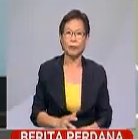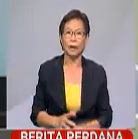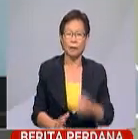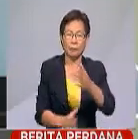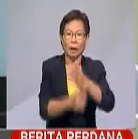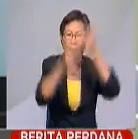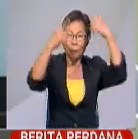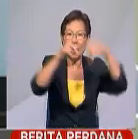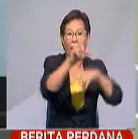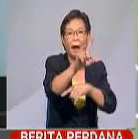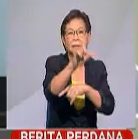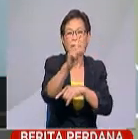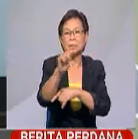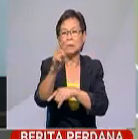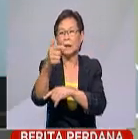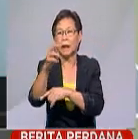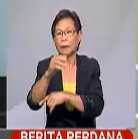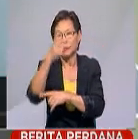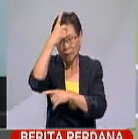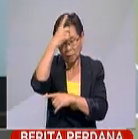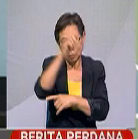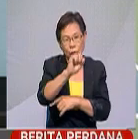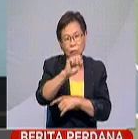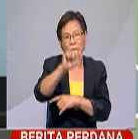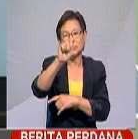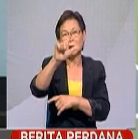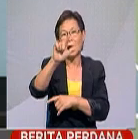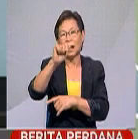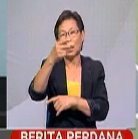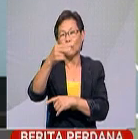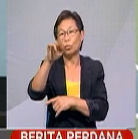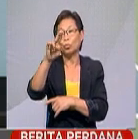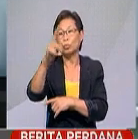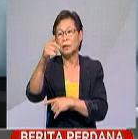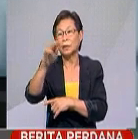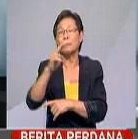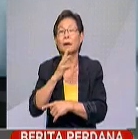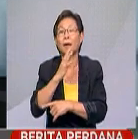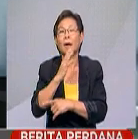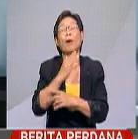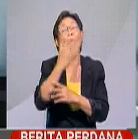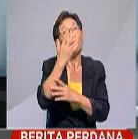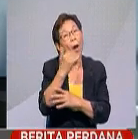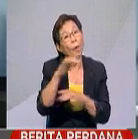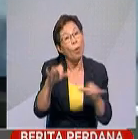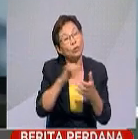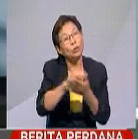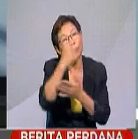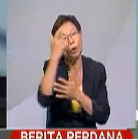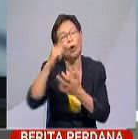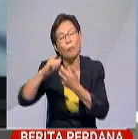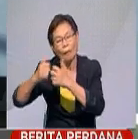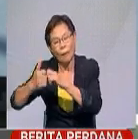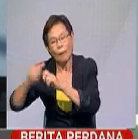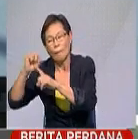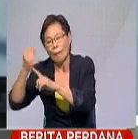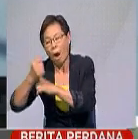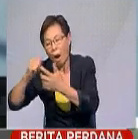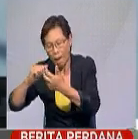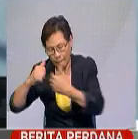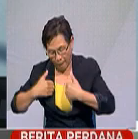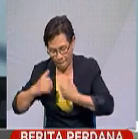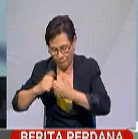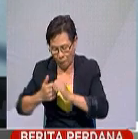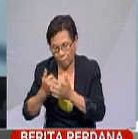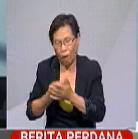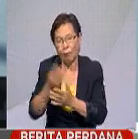Naib Presiden LTAM, Datuk Salahuddin Kamal berkata, langkah itu diambil selepas persatuan mengalami masalah kewangan. Dalam masa sama, tetap